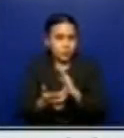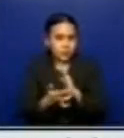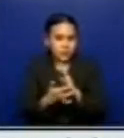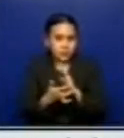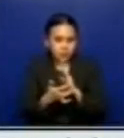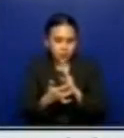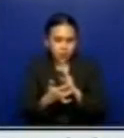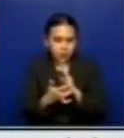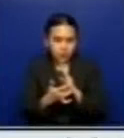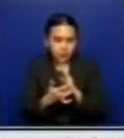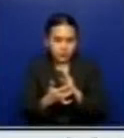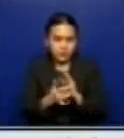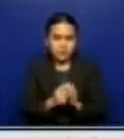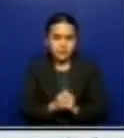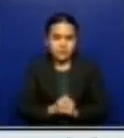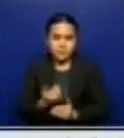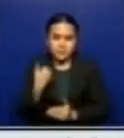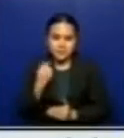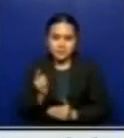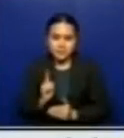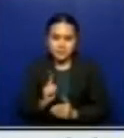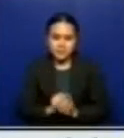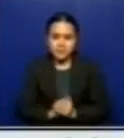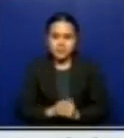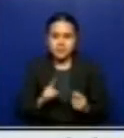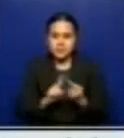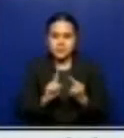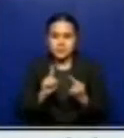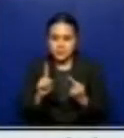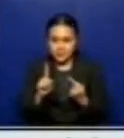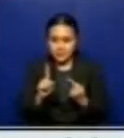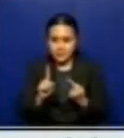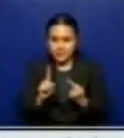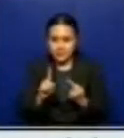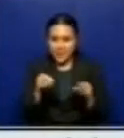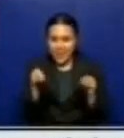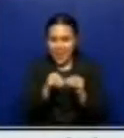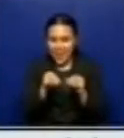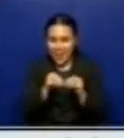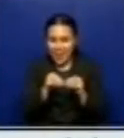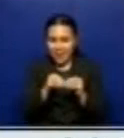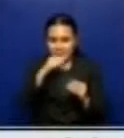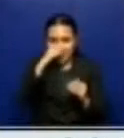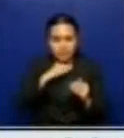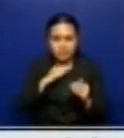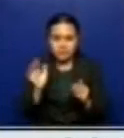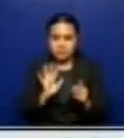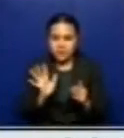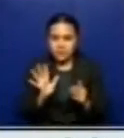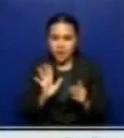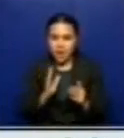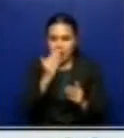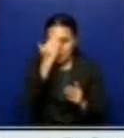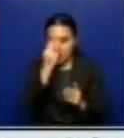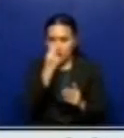ในโลกดังนี้ครับท่านประธานครับ1เพื่อนบ้านเองครับไม่ใช่ประเทศไทยแน่เพราะมองดูแล้